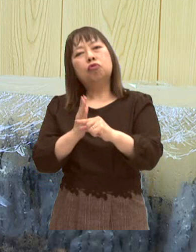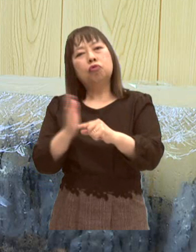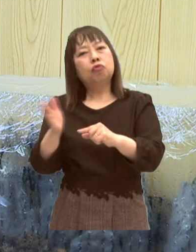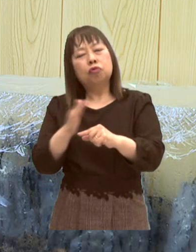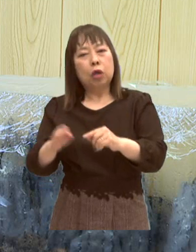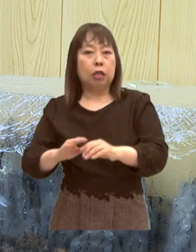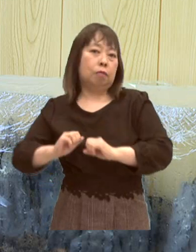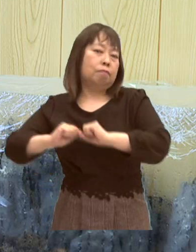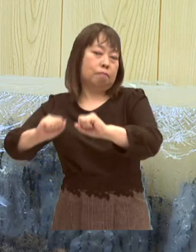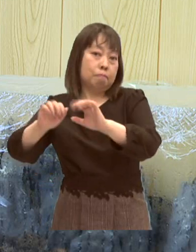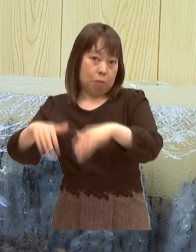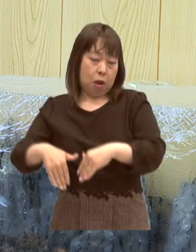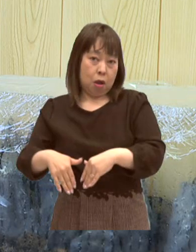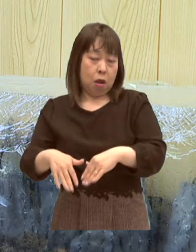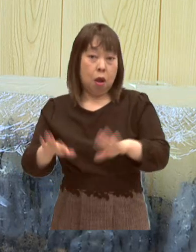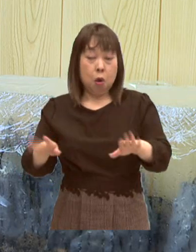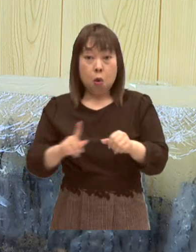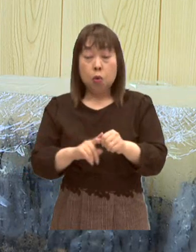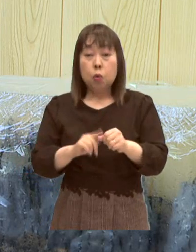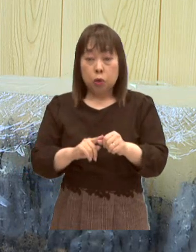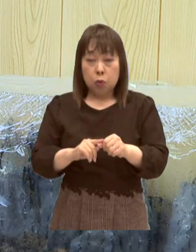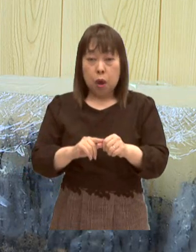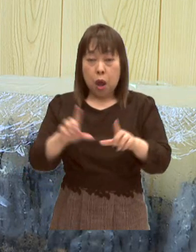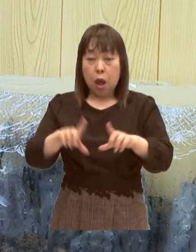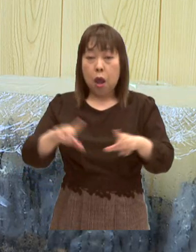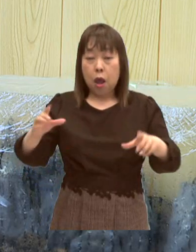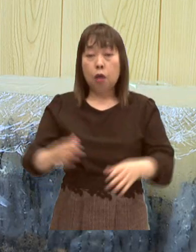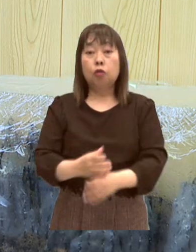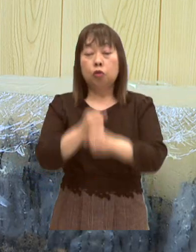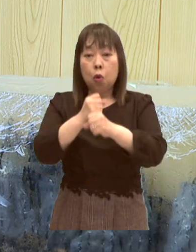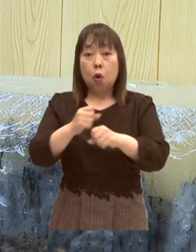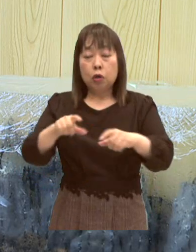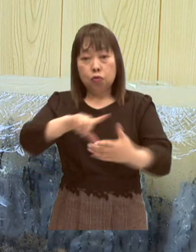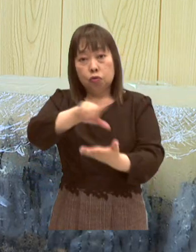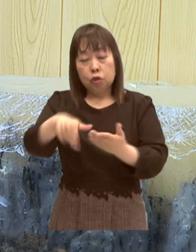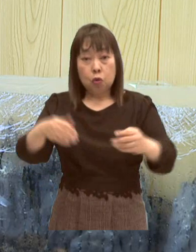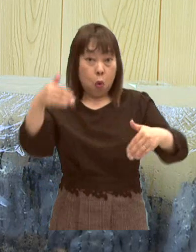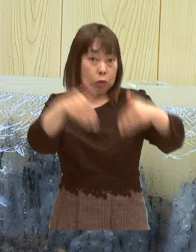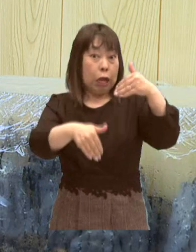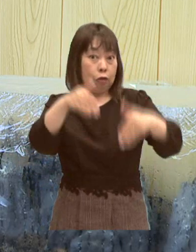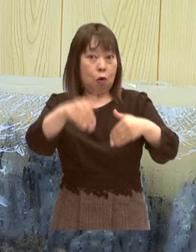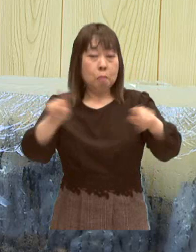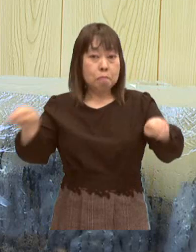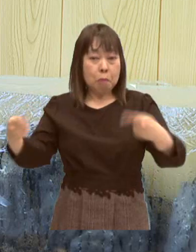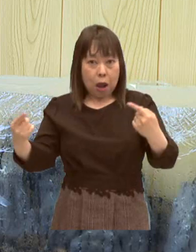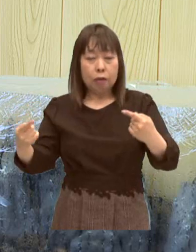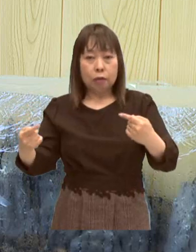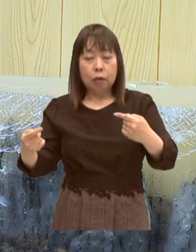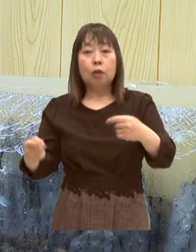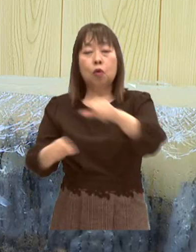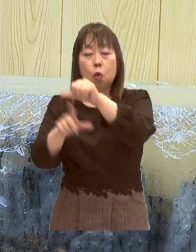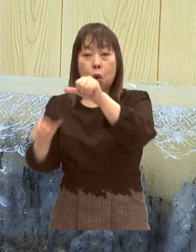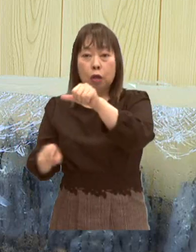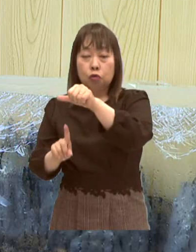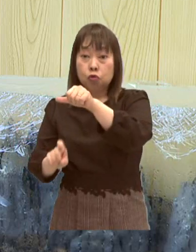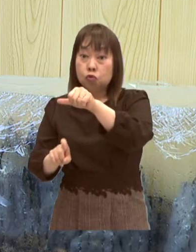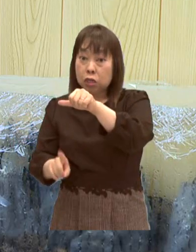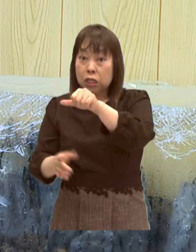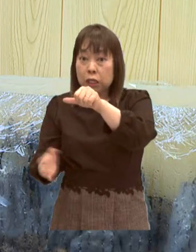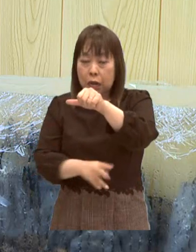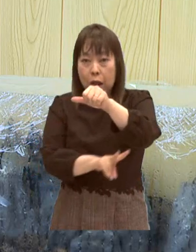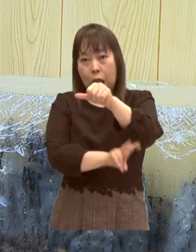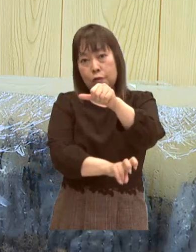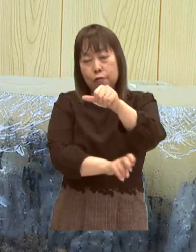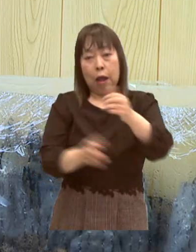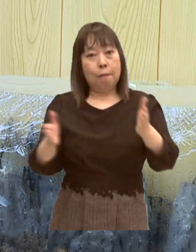ましたが、今年は統一地方選の実施に伴い5月11日木曜から5月20日土曜までとなっております